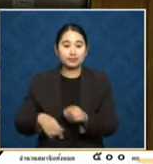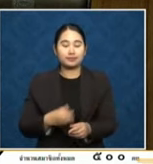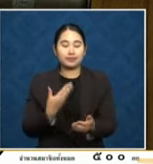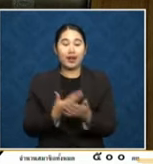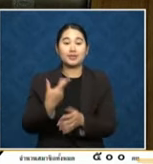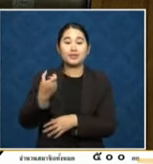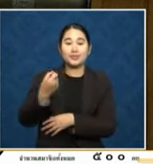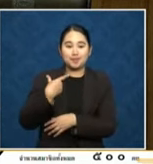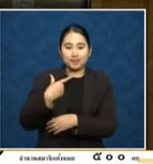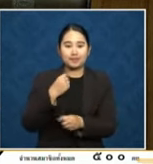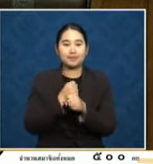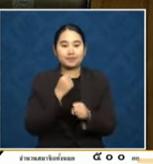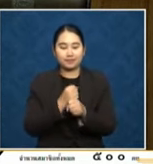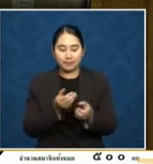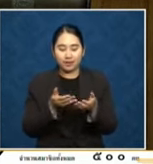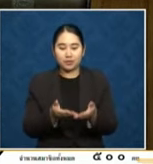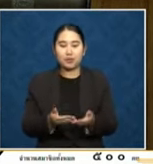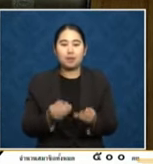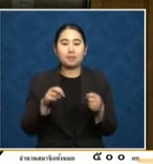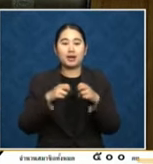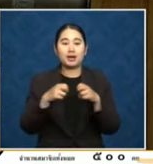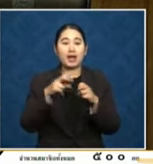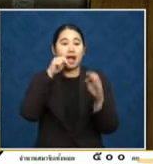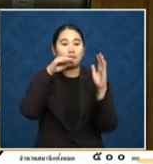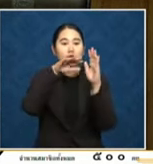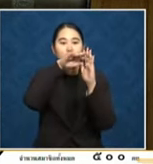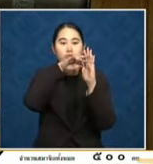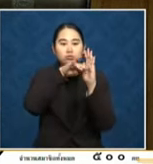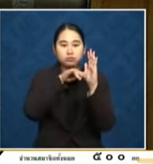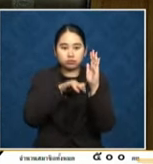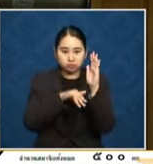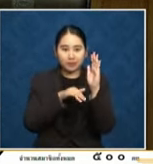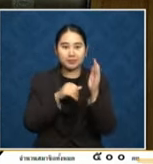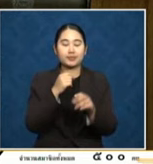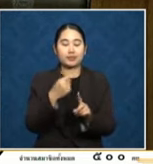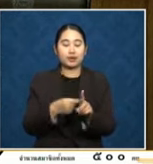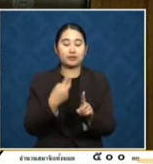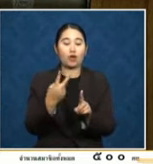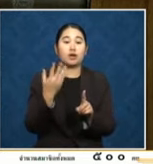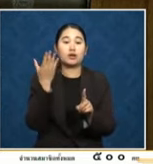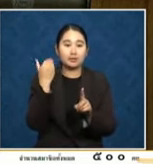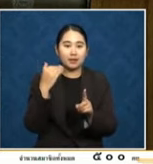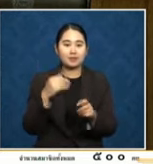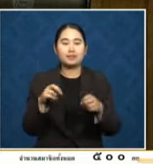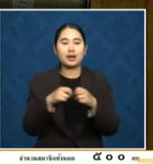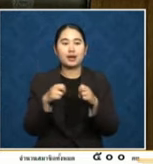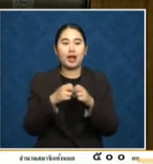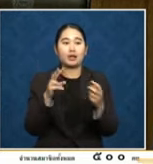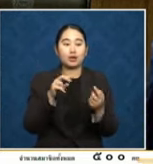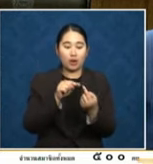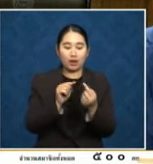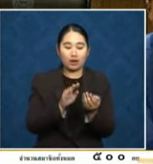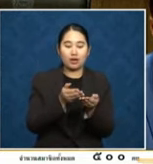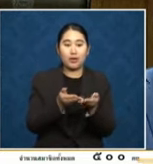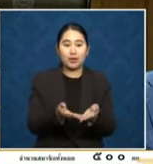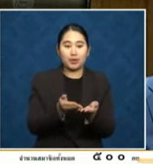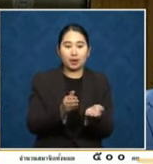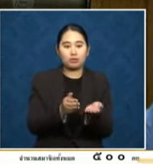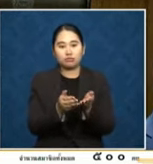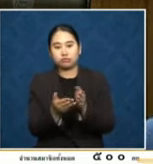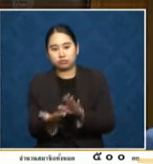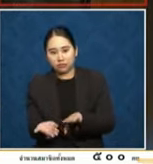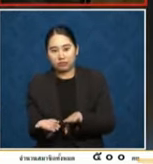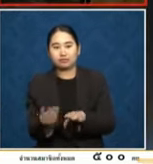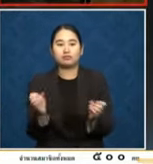จ้างก็ตื้นเขินแล้วก็เมื่อ2เดือนที่ผ่านมาปรากฏว่าเรือล่มไป2ลำทำให้ได้รับ